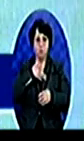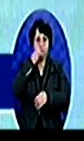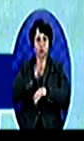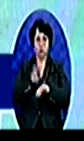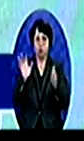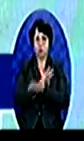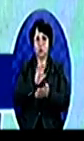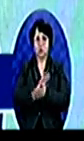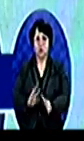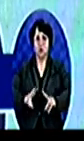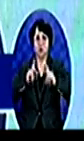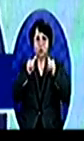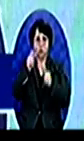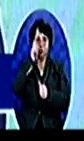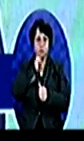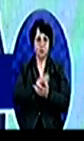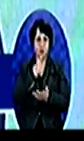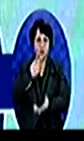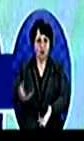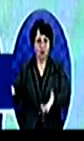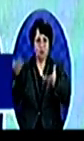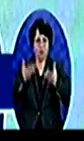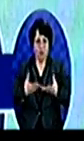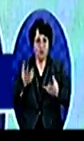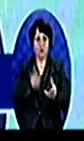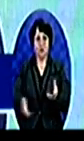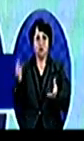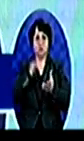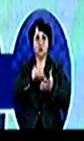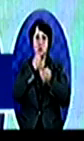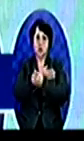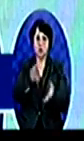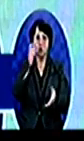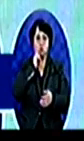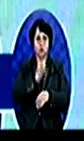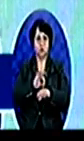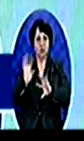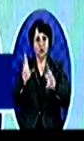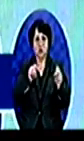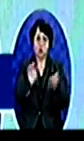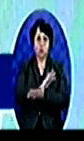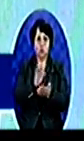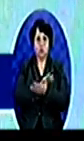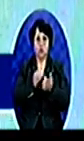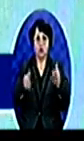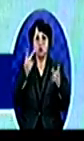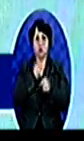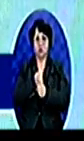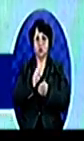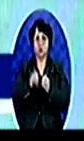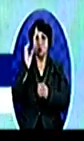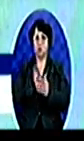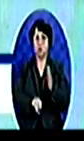гэсэн ийм одоо бэлгэтлийн үг хэлж гэн тэрийг бас давтаж хэлье. Тэгээд энэхүү нээлттэй ажиллагаанд оролцож байгаа эхнээс нь энэ